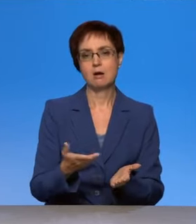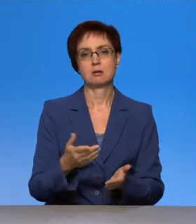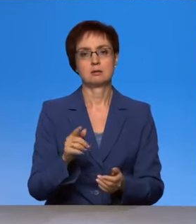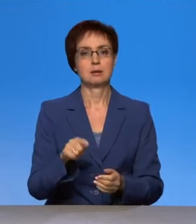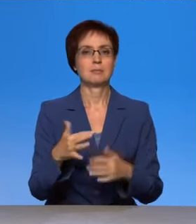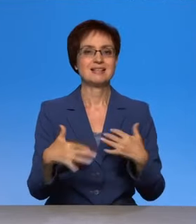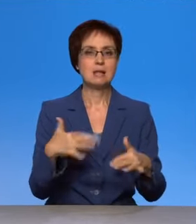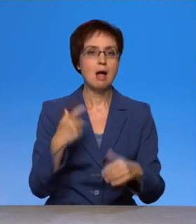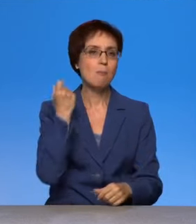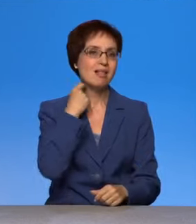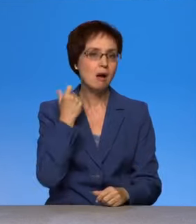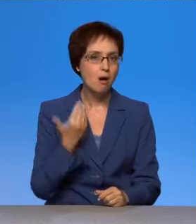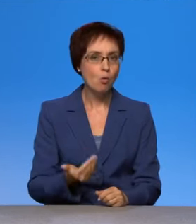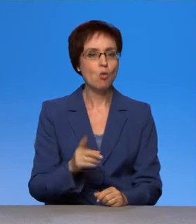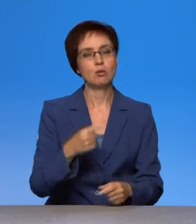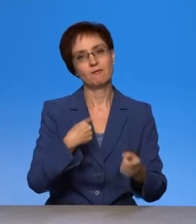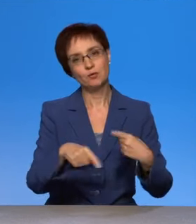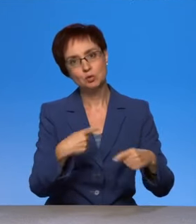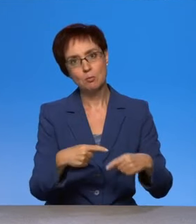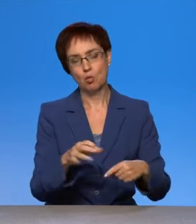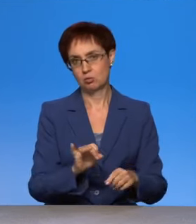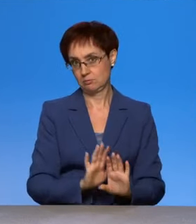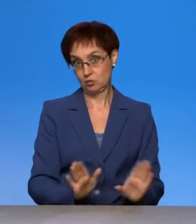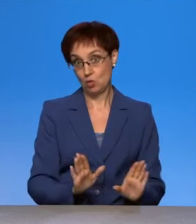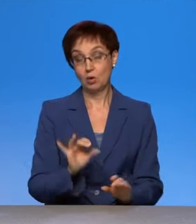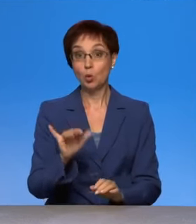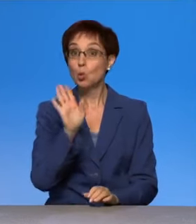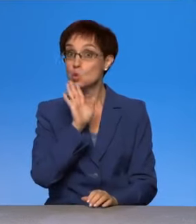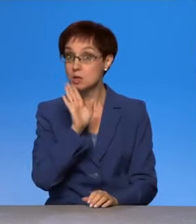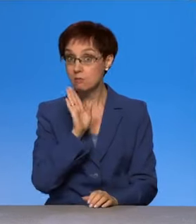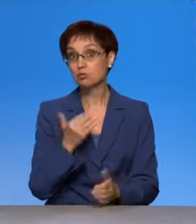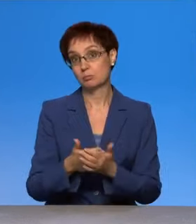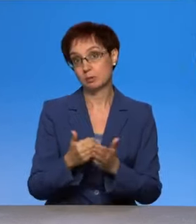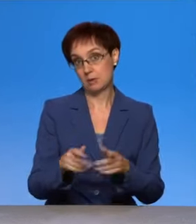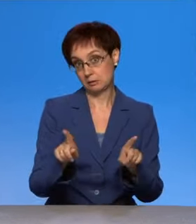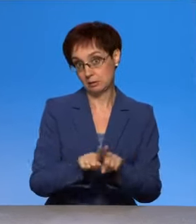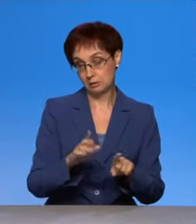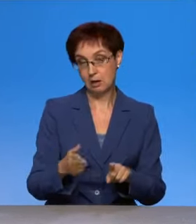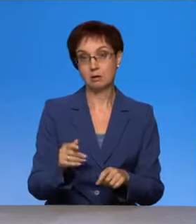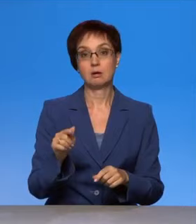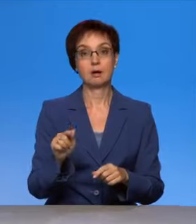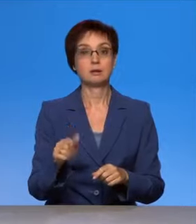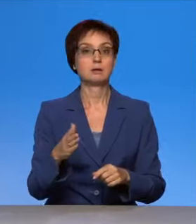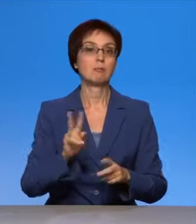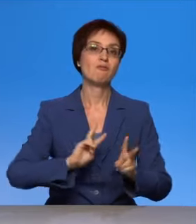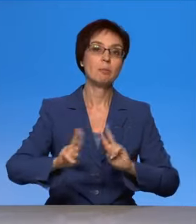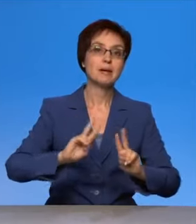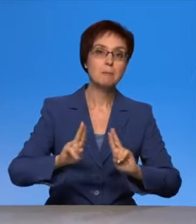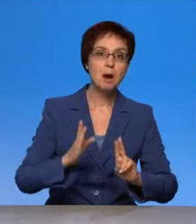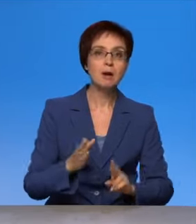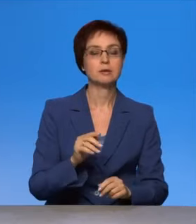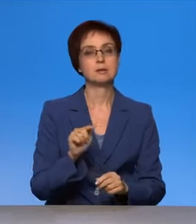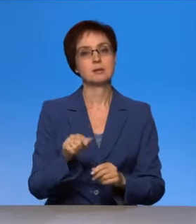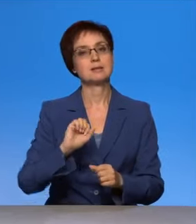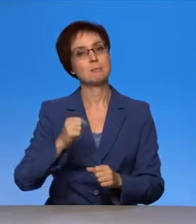там еще. Вот. А у девушек примерно так же. Да? Вот она забежала там, в спортзал, когда-то в парикмахерскую, что-то там еще, с подружками